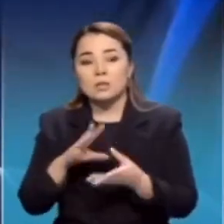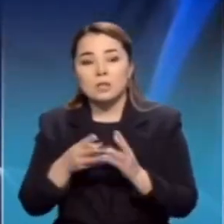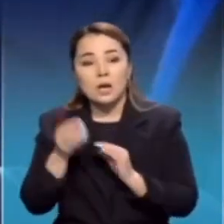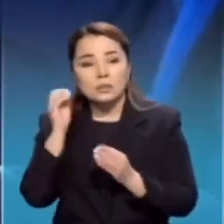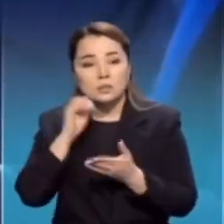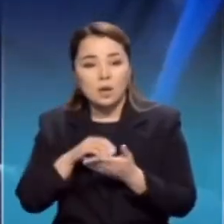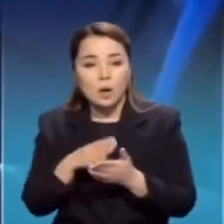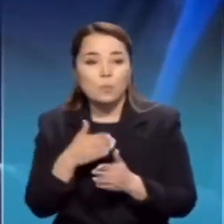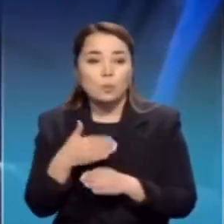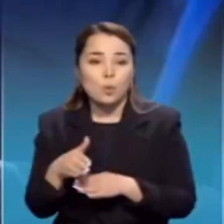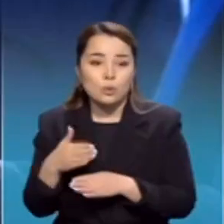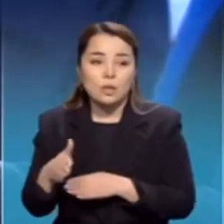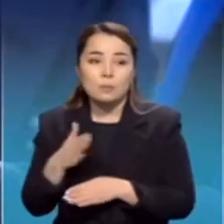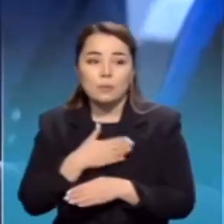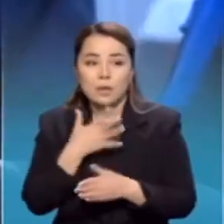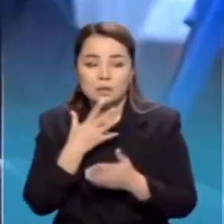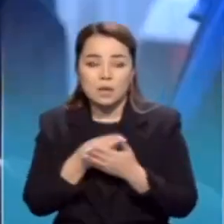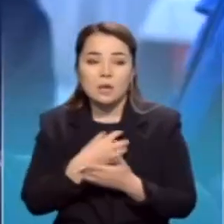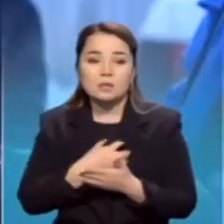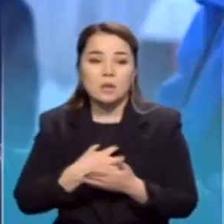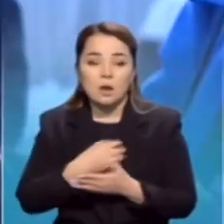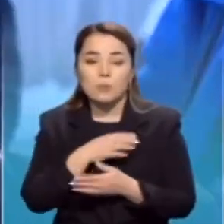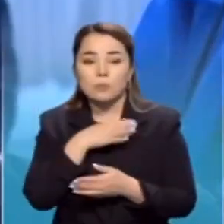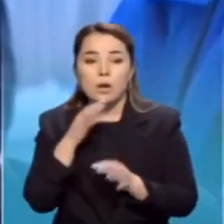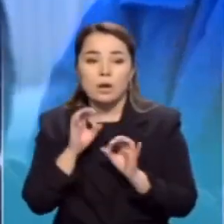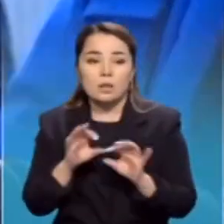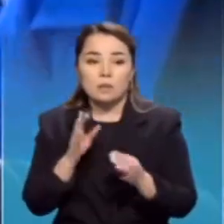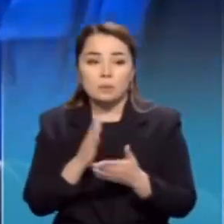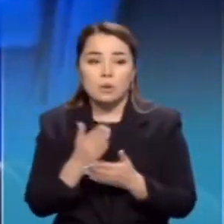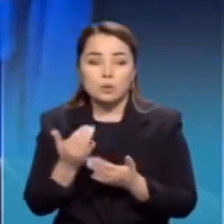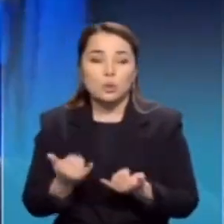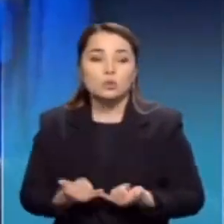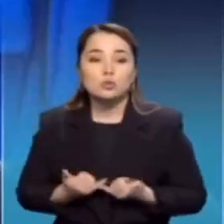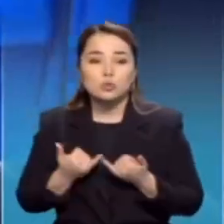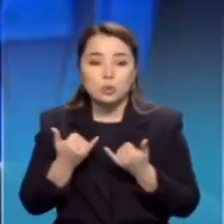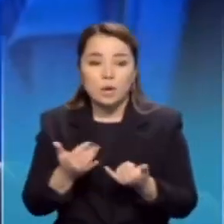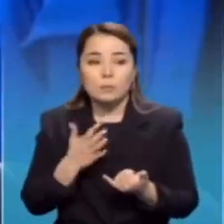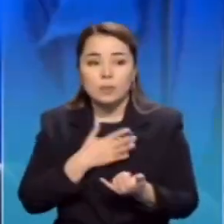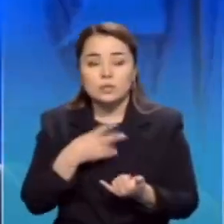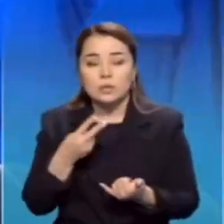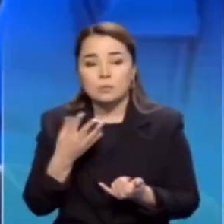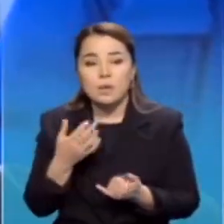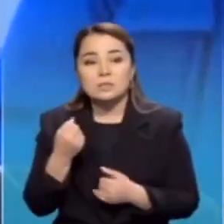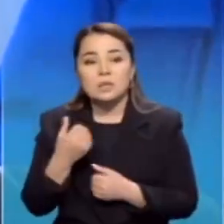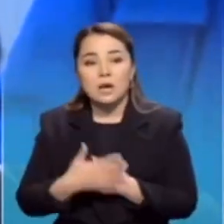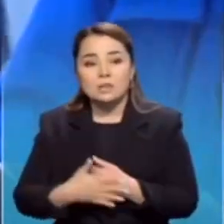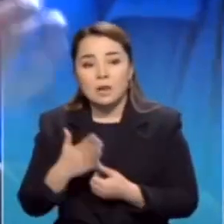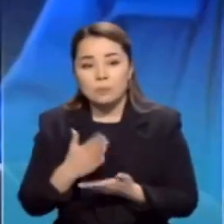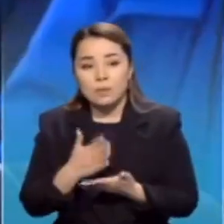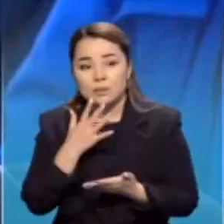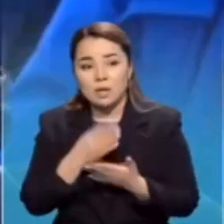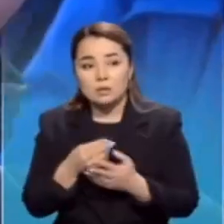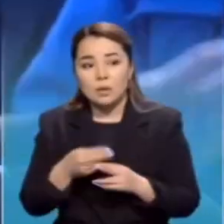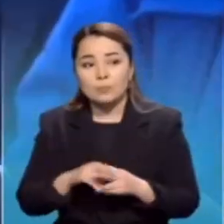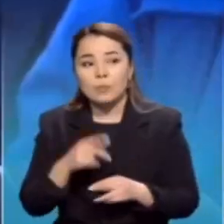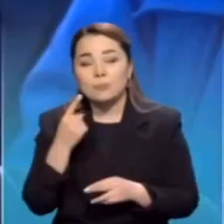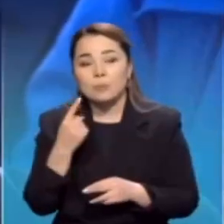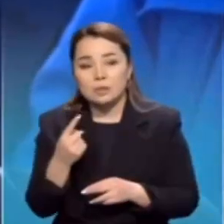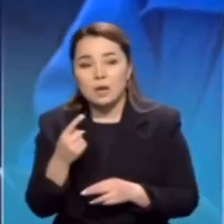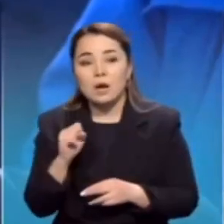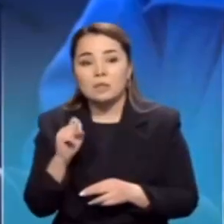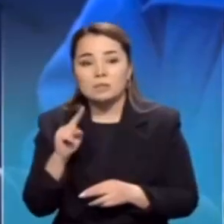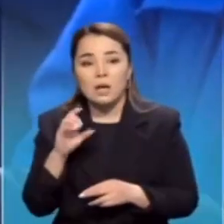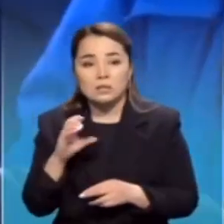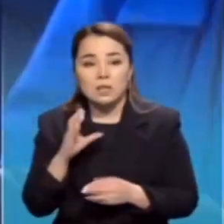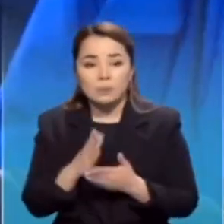қарай бөлінсе деген біз не қаншама айтып жатырмыз. Ұсыныс, мысалы, менде 25 станция ма, мысалы, бір